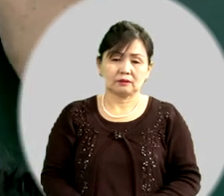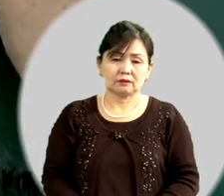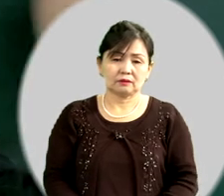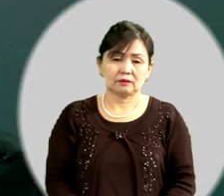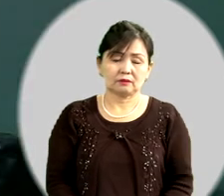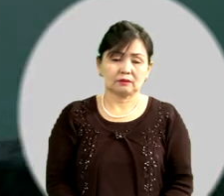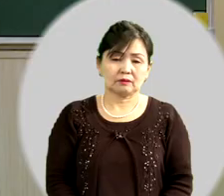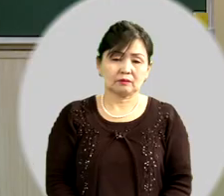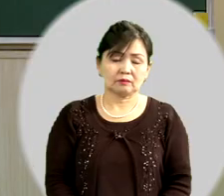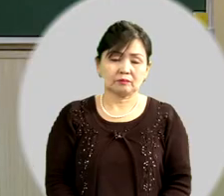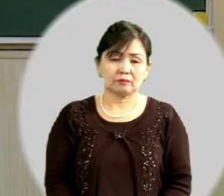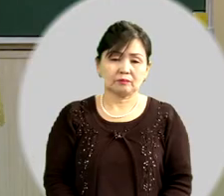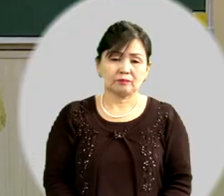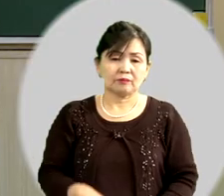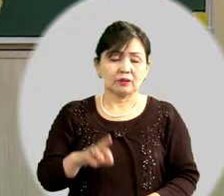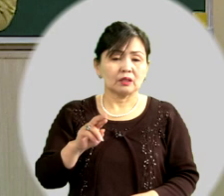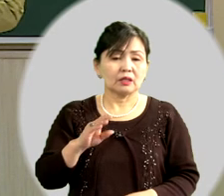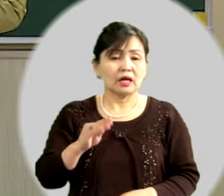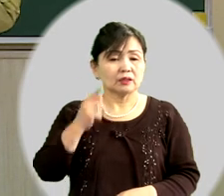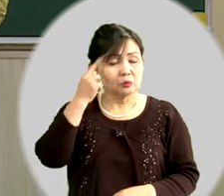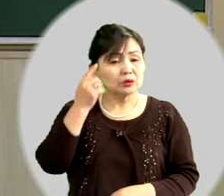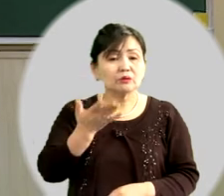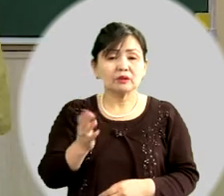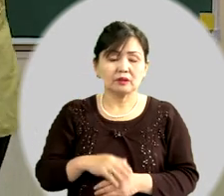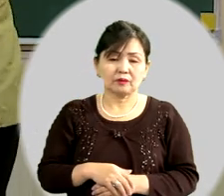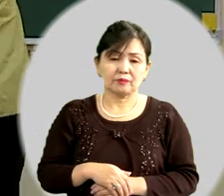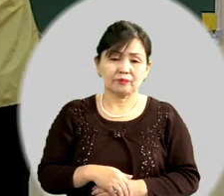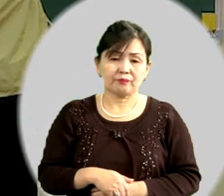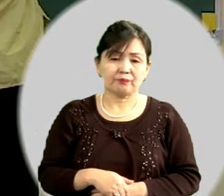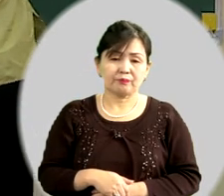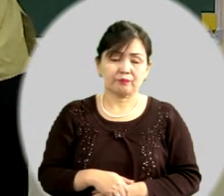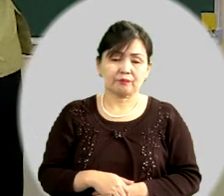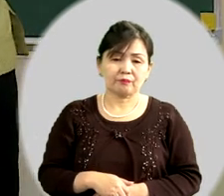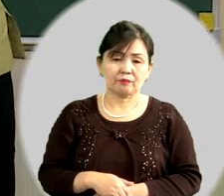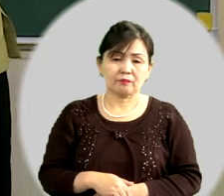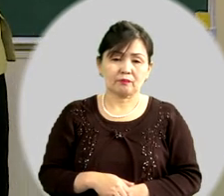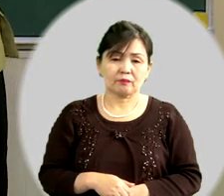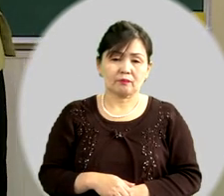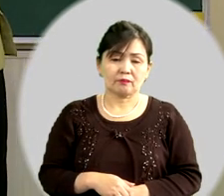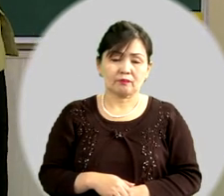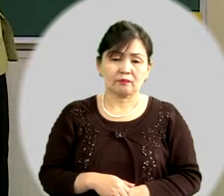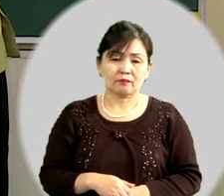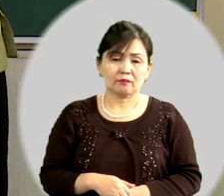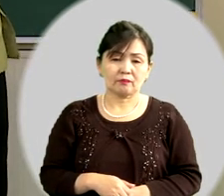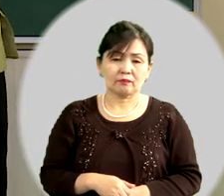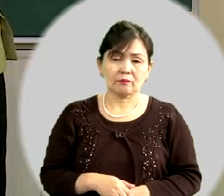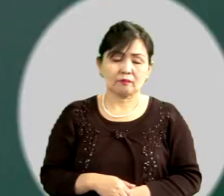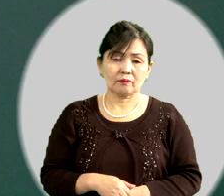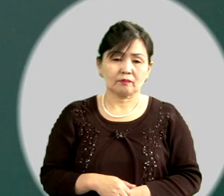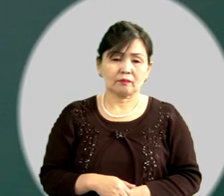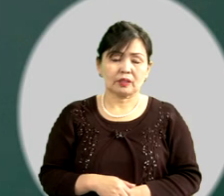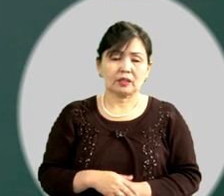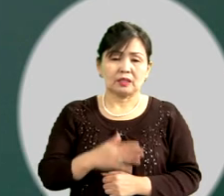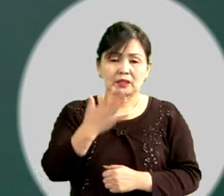За, үүнийг яаж олох вэ? Бид түрүүн амархан олсон, тийм ээ. 5. За, нэргүй бичээд үржүүлчих